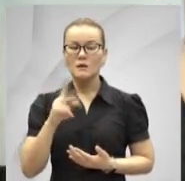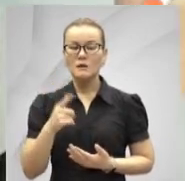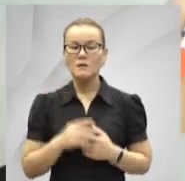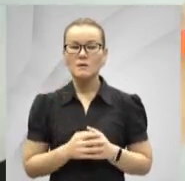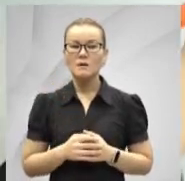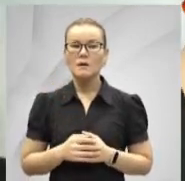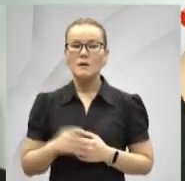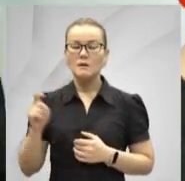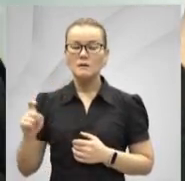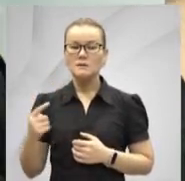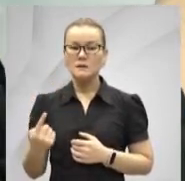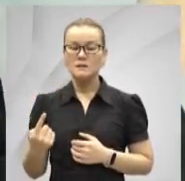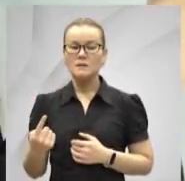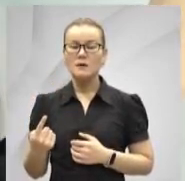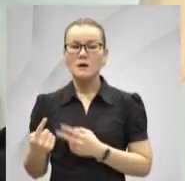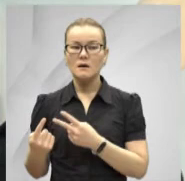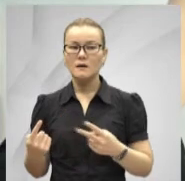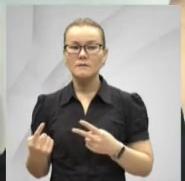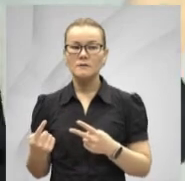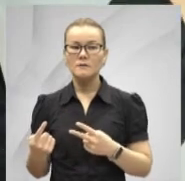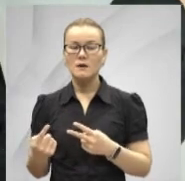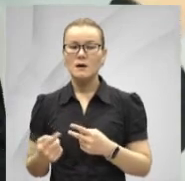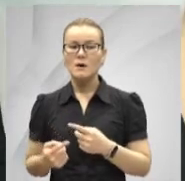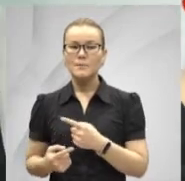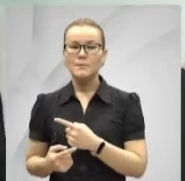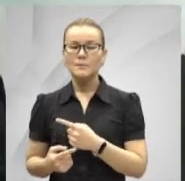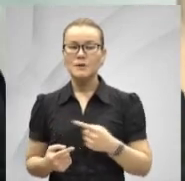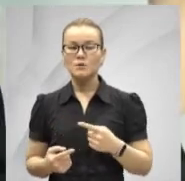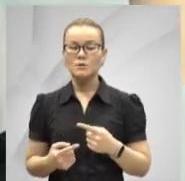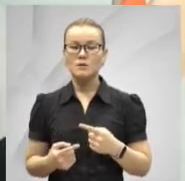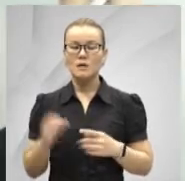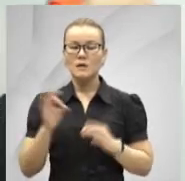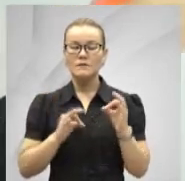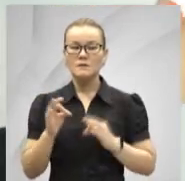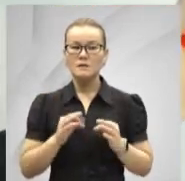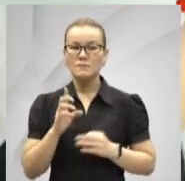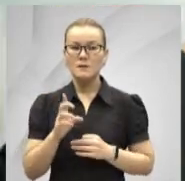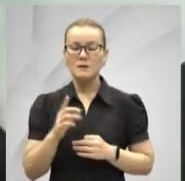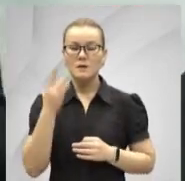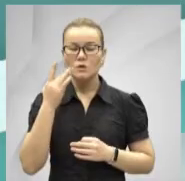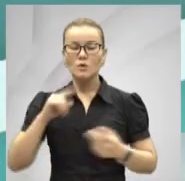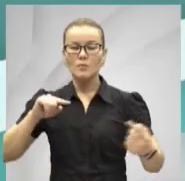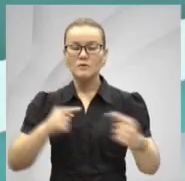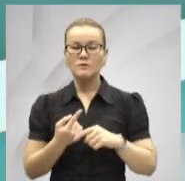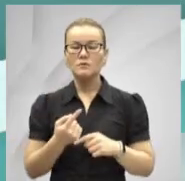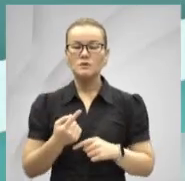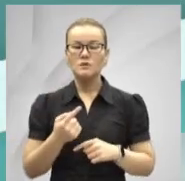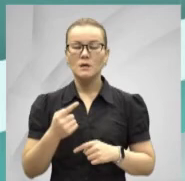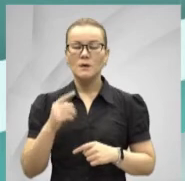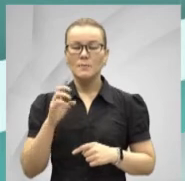корень. x1 равен минус коэффициент b, то есть число, противоположное коэффициенту b,